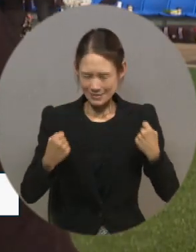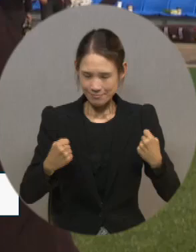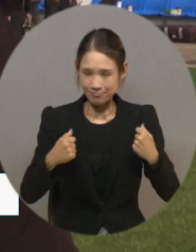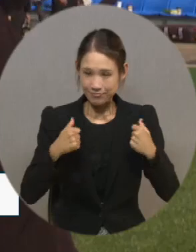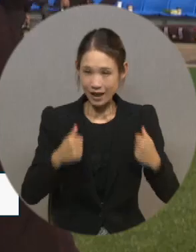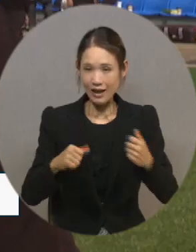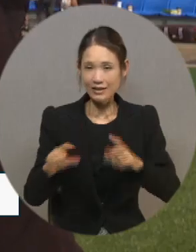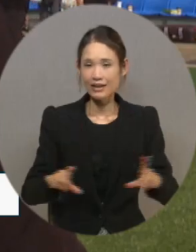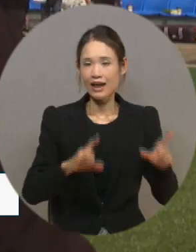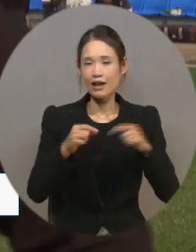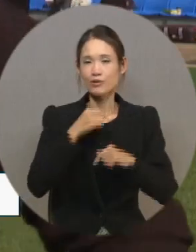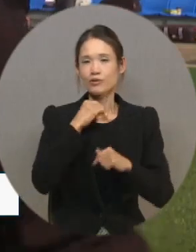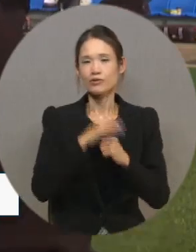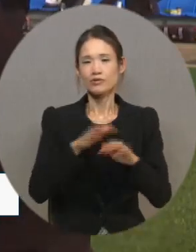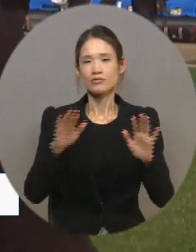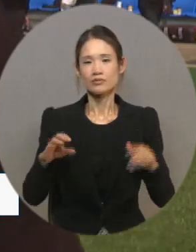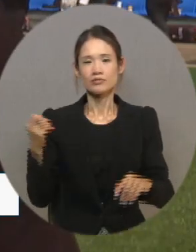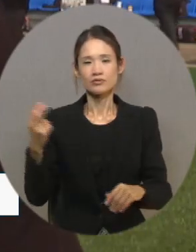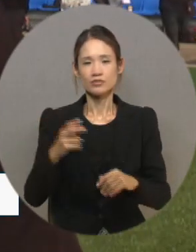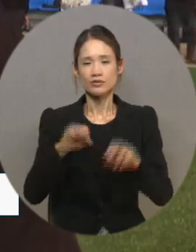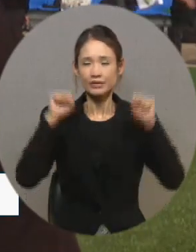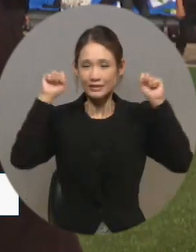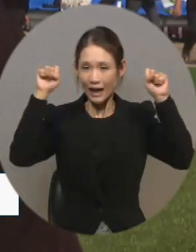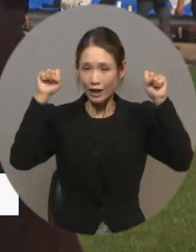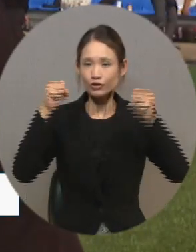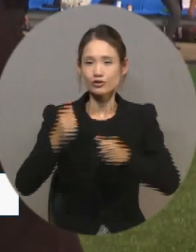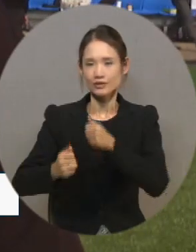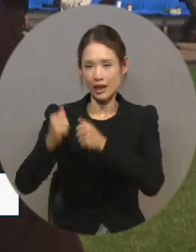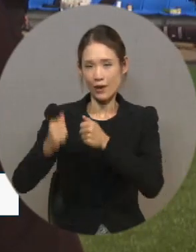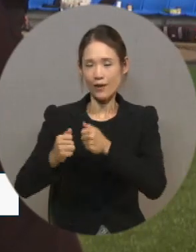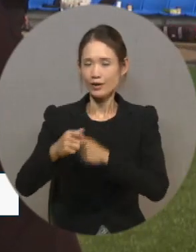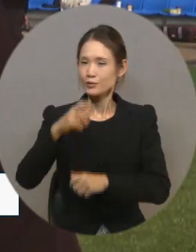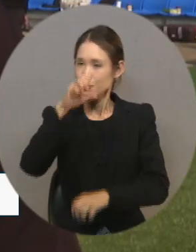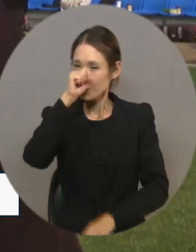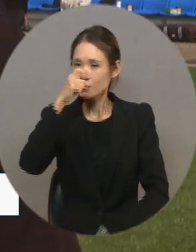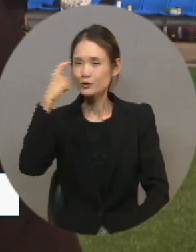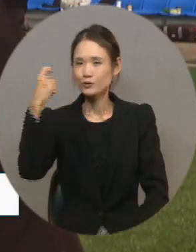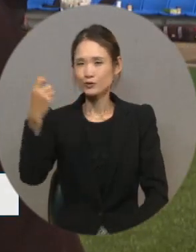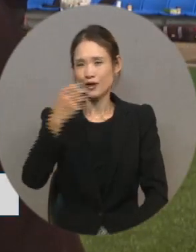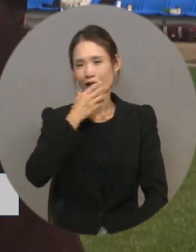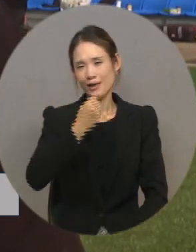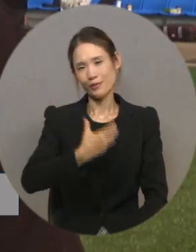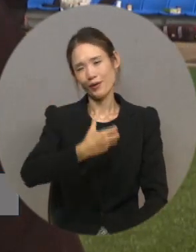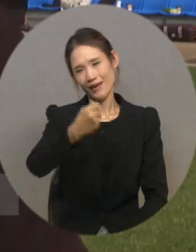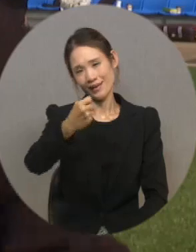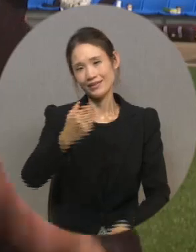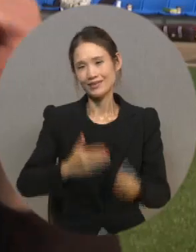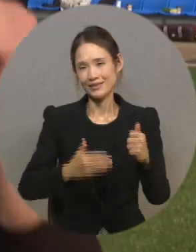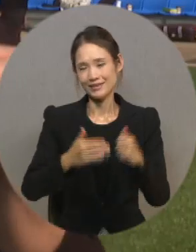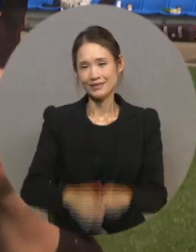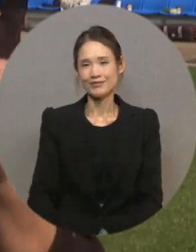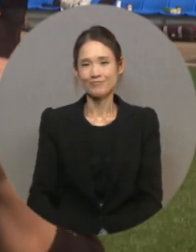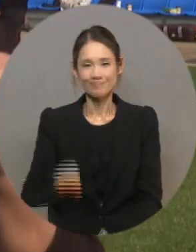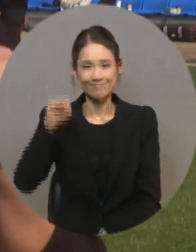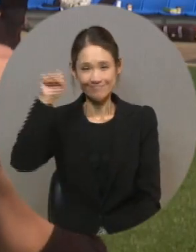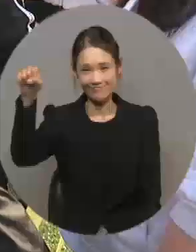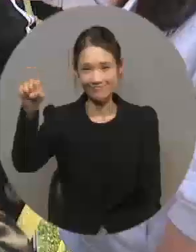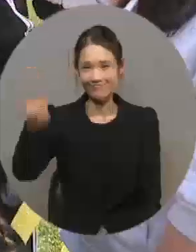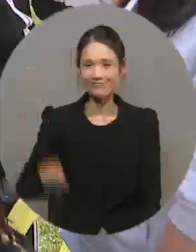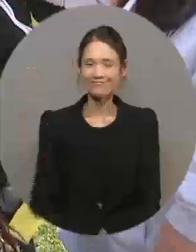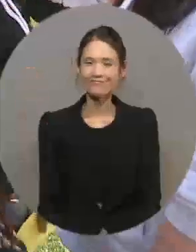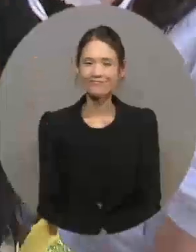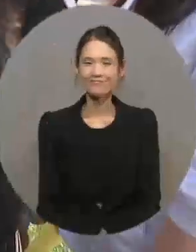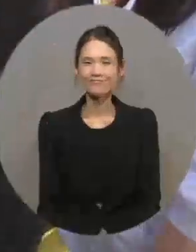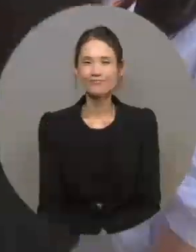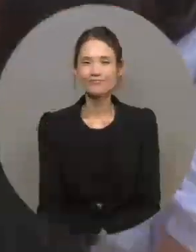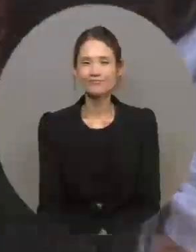살아가길 바라겠고, 오늘 또 체육대회를 통해서 좋은 추억과 행복 가져가시길 바라겠습니다. 화이팅!